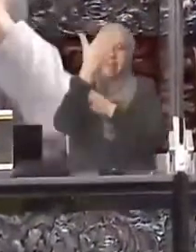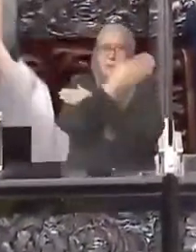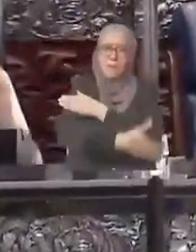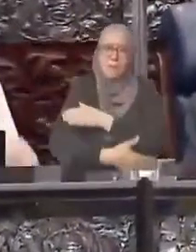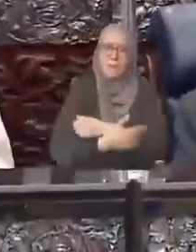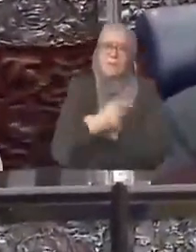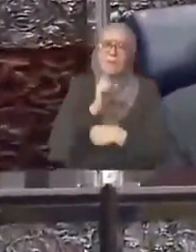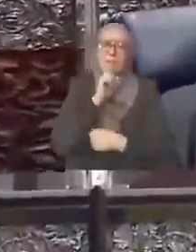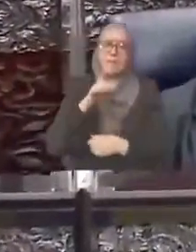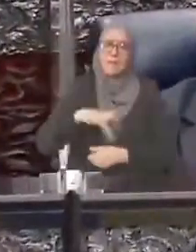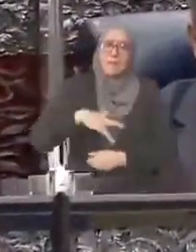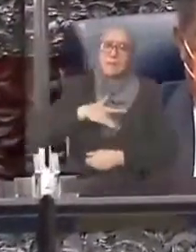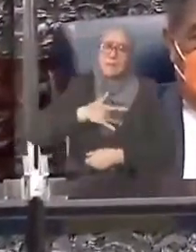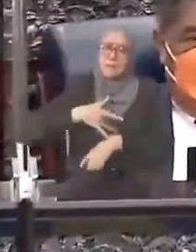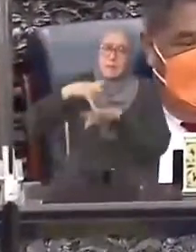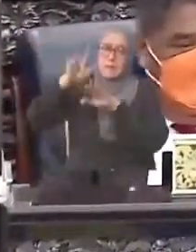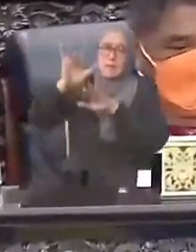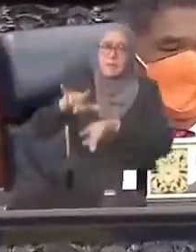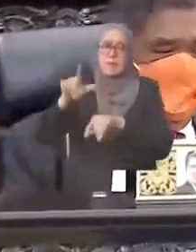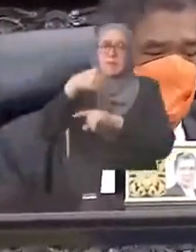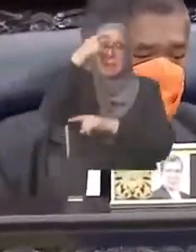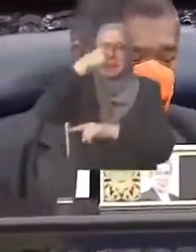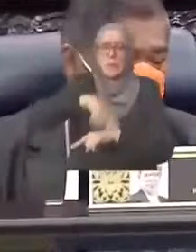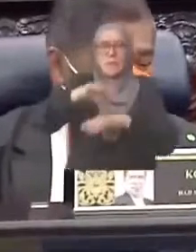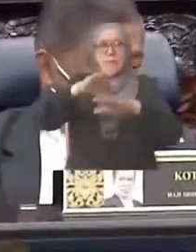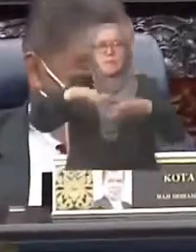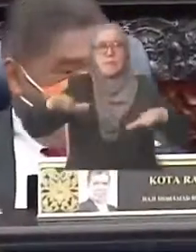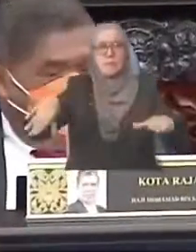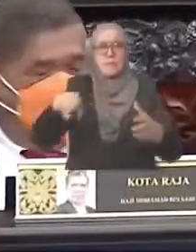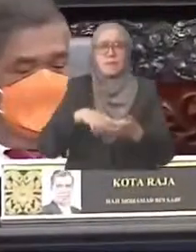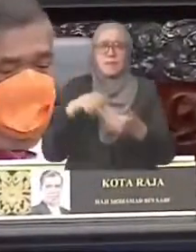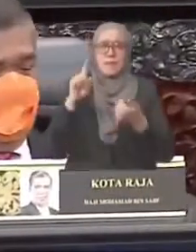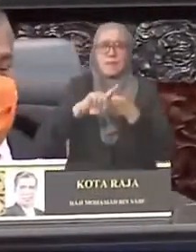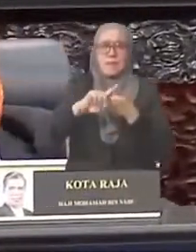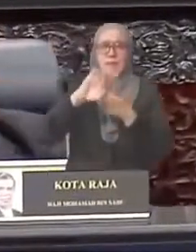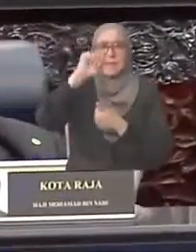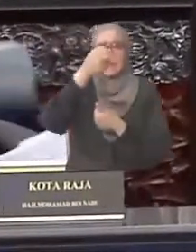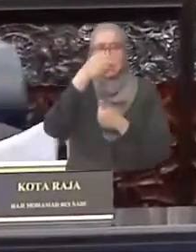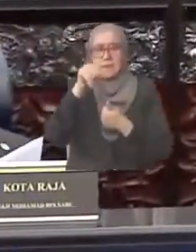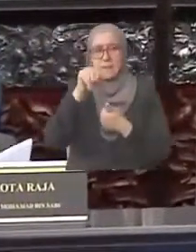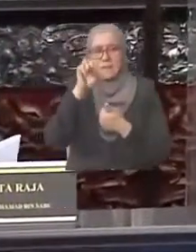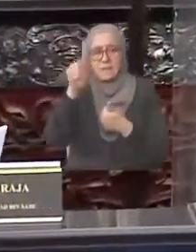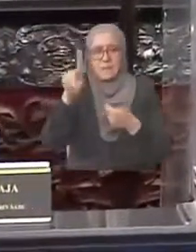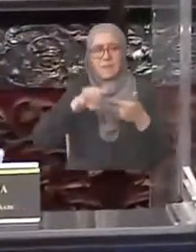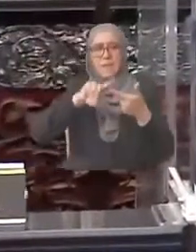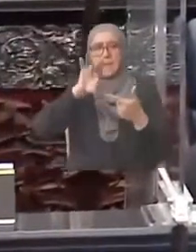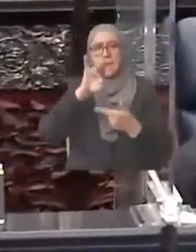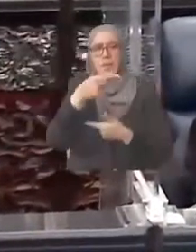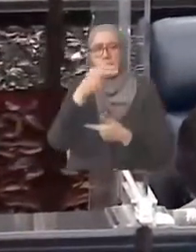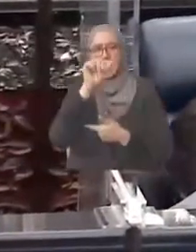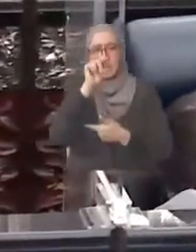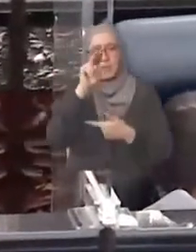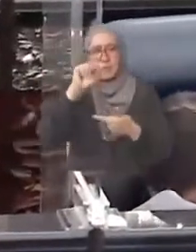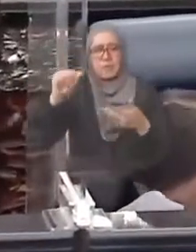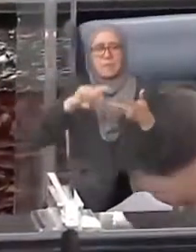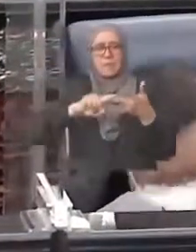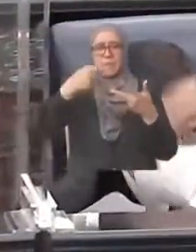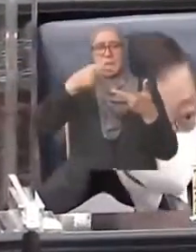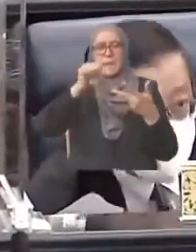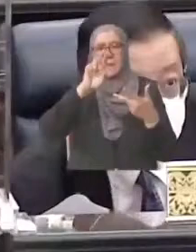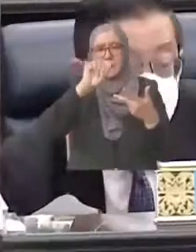beradik ini buat adik Muhammad hadrami Husna Humaira Muhammad farras Muhammad